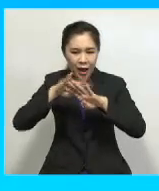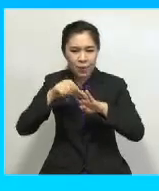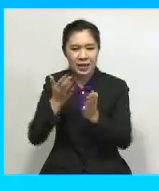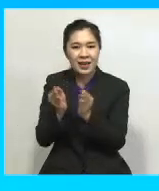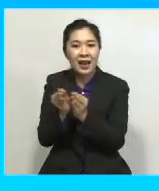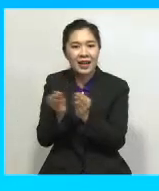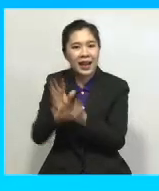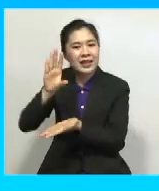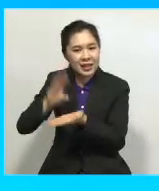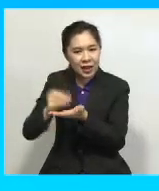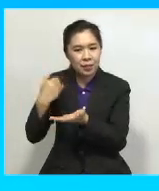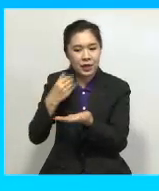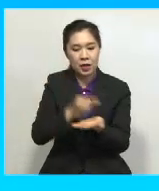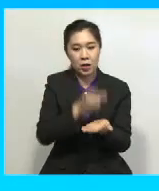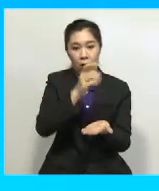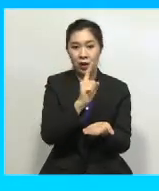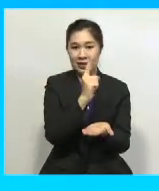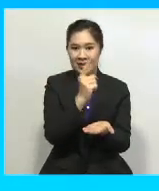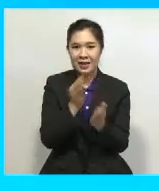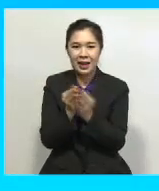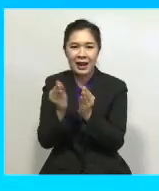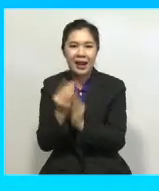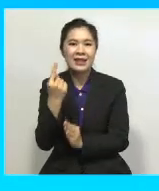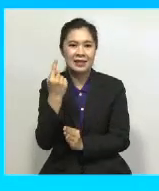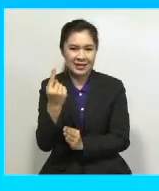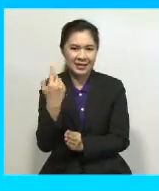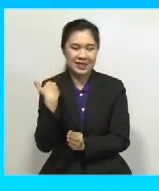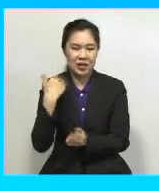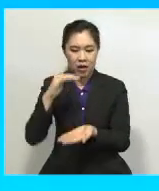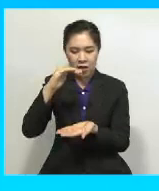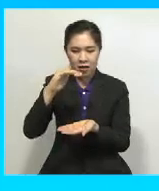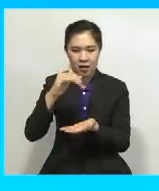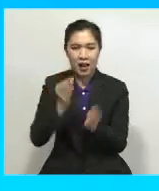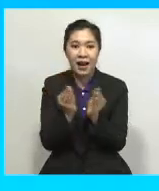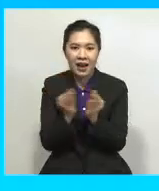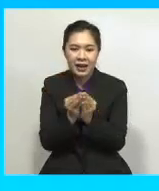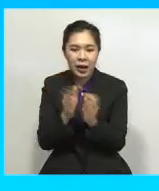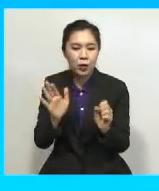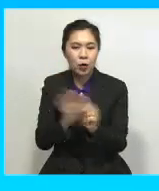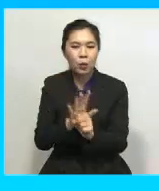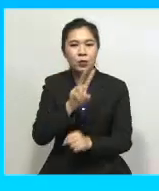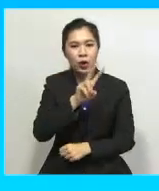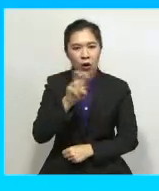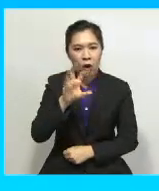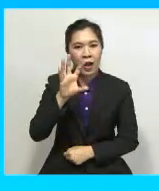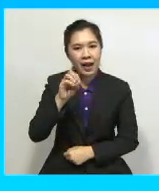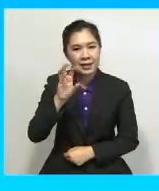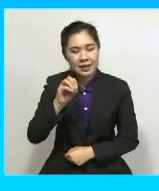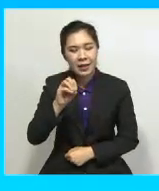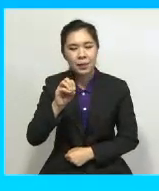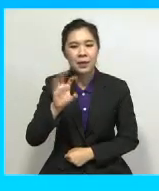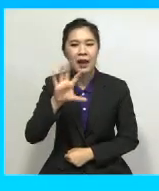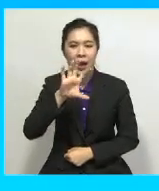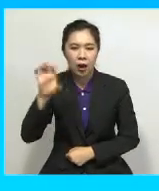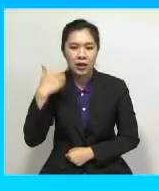แต้มด้วยนะครับ1ขวดหรือ1กระป๋องเนี่ยเท่ากับ1แต้มเมื่อสะสมครบ50แต้มหรือว่า200แต้มรวมไปถึง500แต้มเนี่ยจะมี